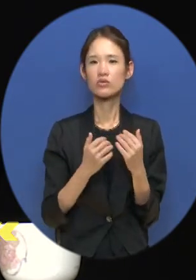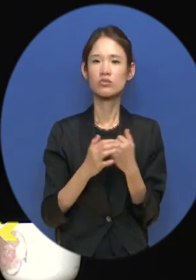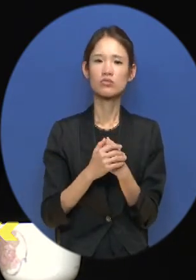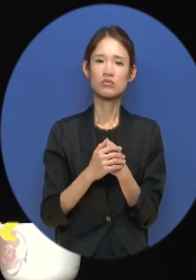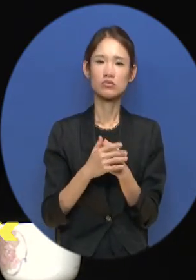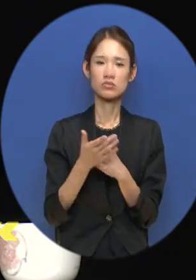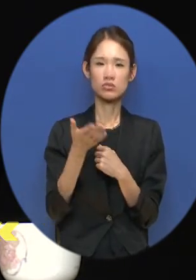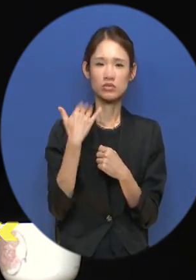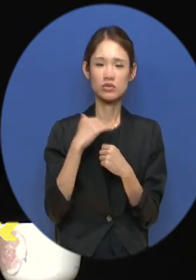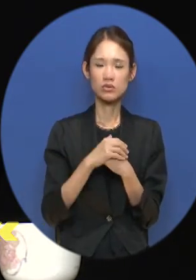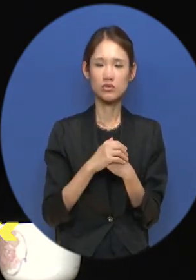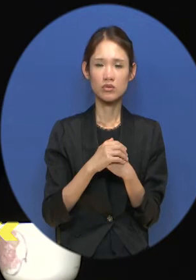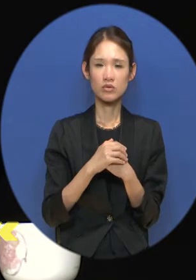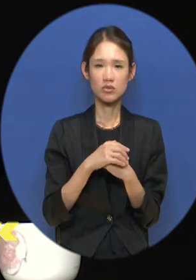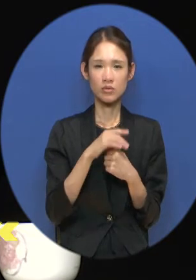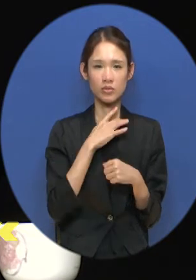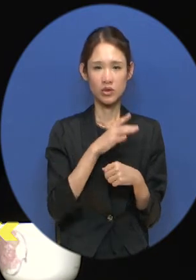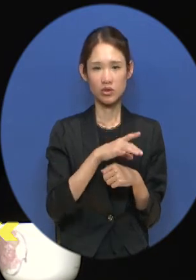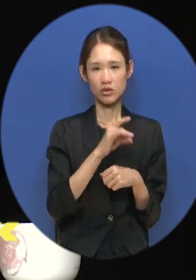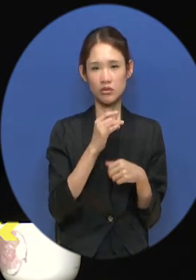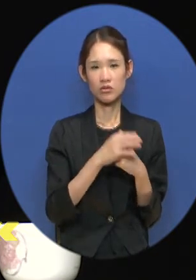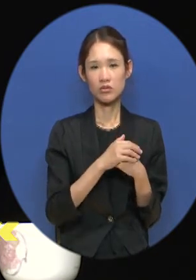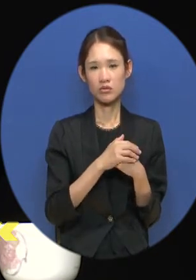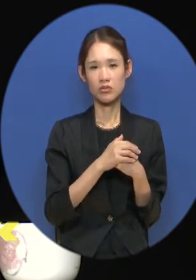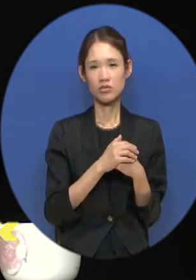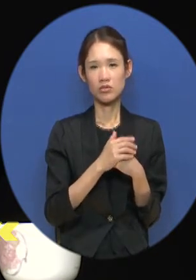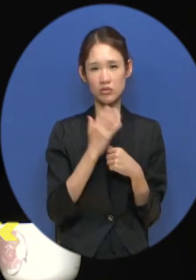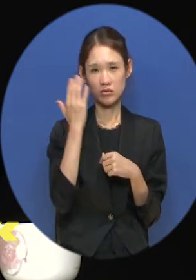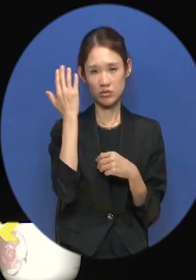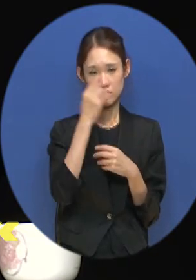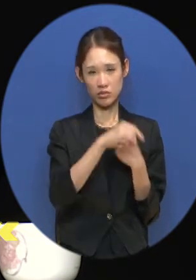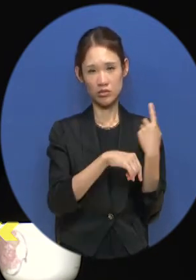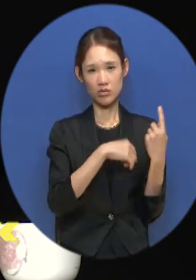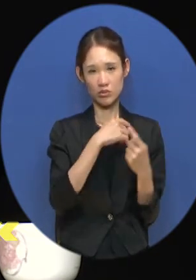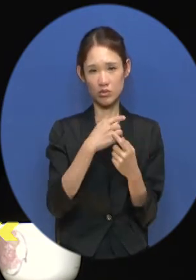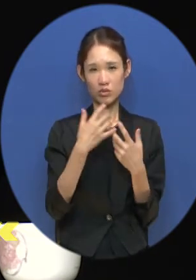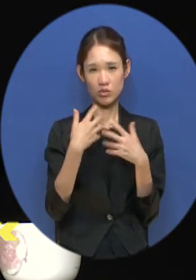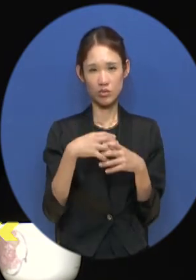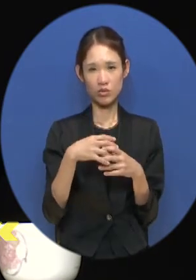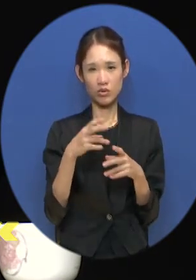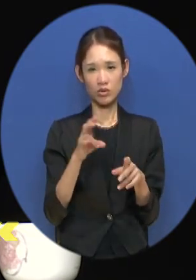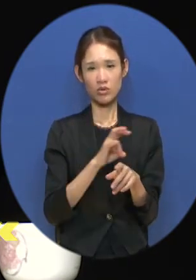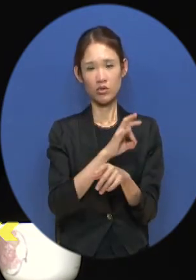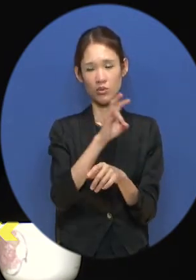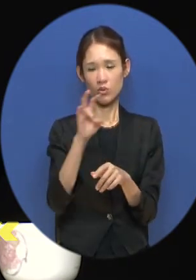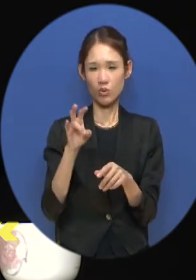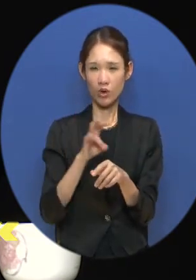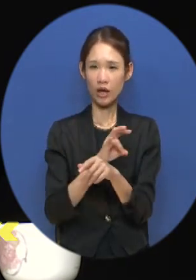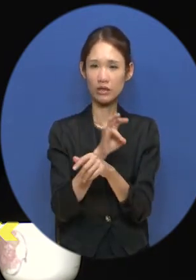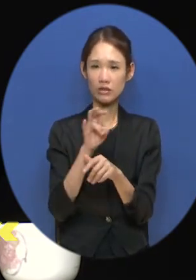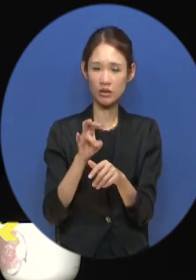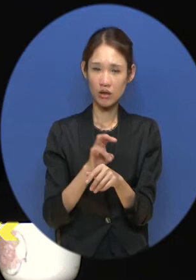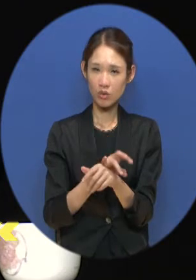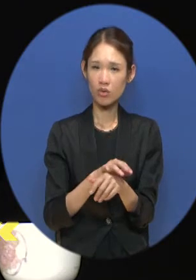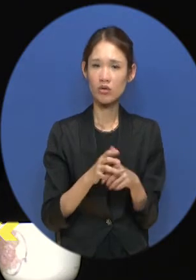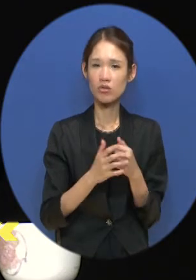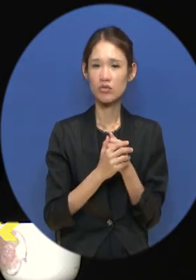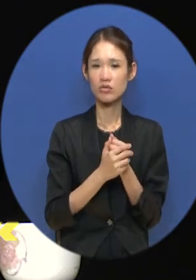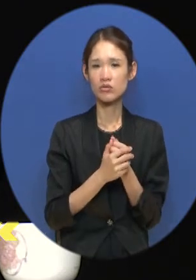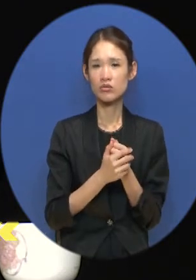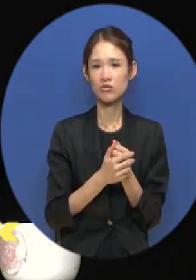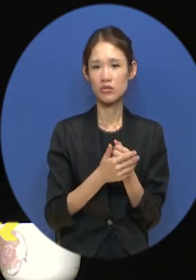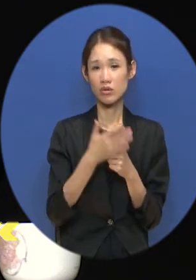제가 예전에 보니까 이 그 초창기에는 이 공조 그